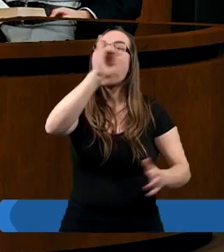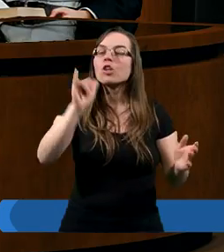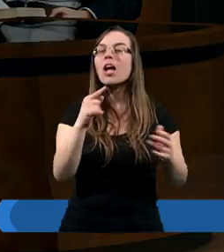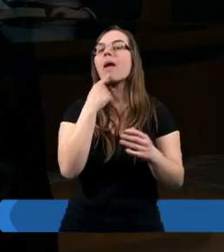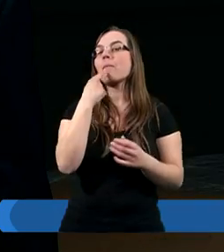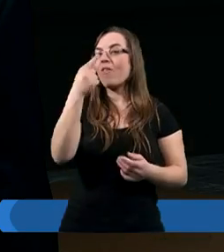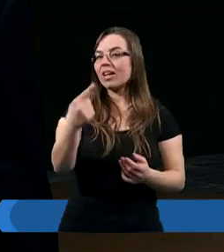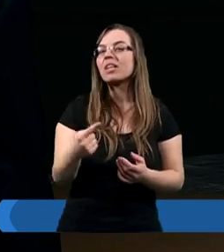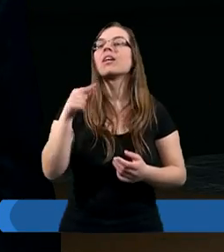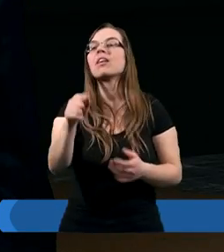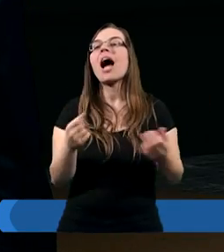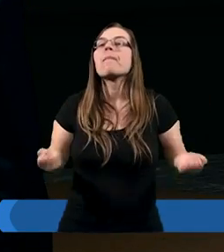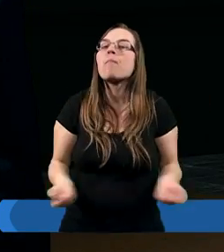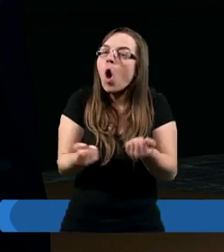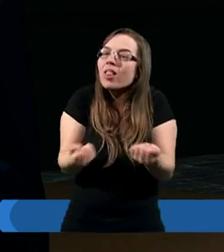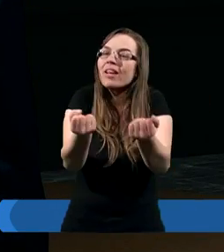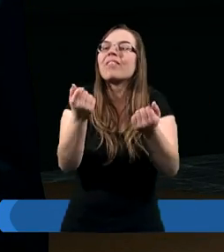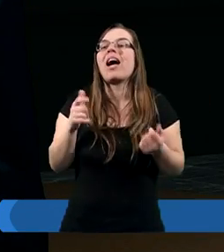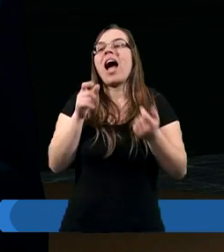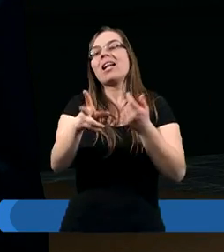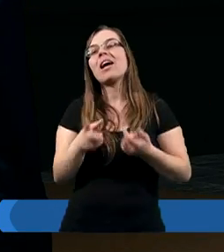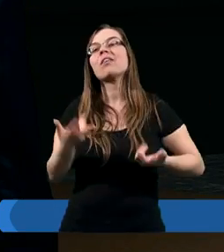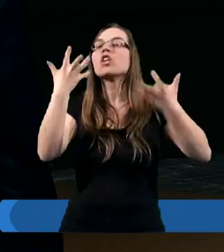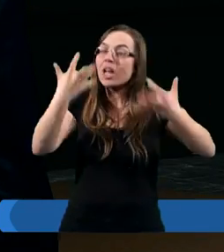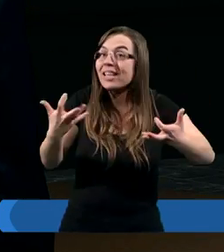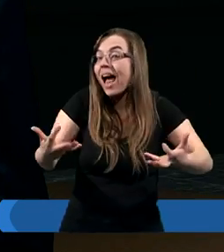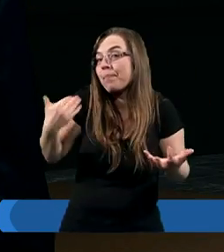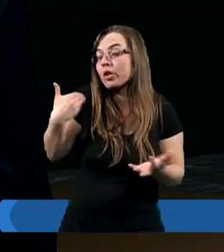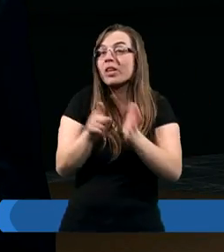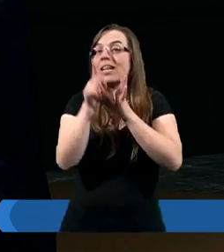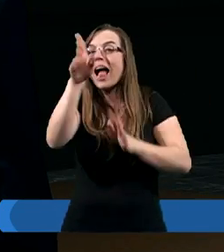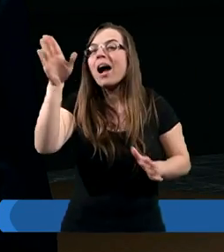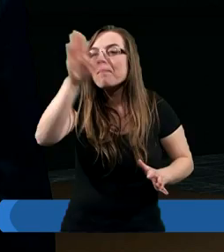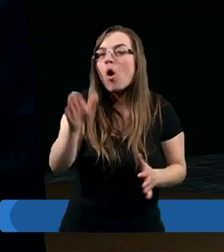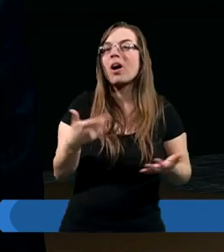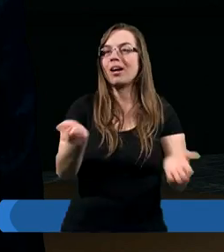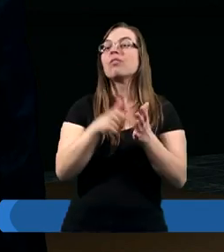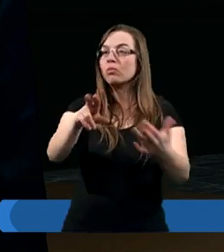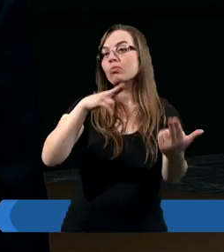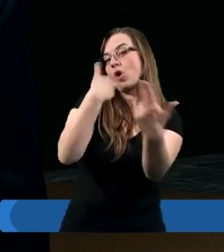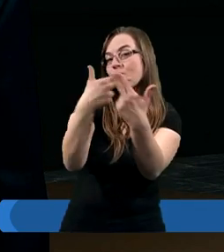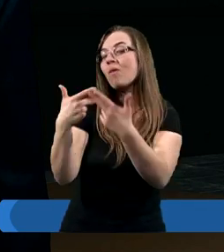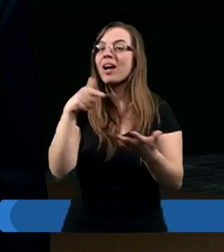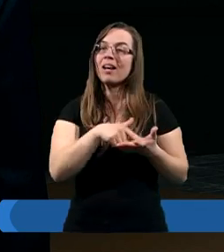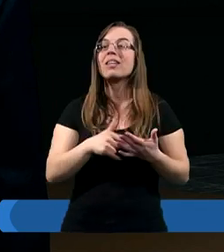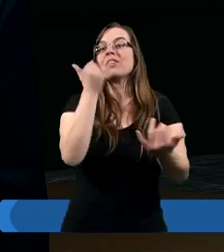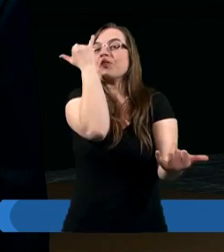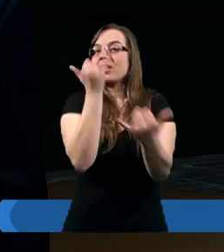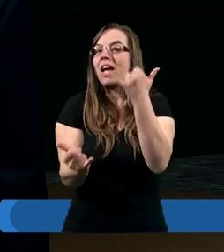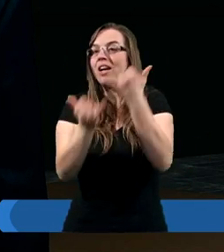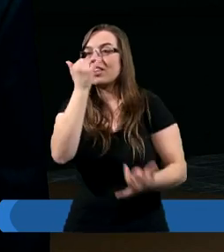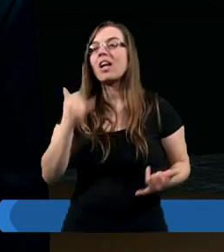powiedział. Jakie motywacje tak naprawdę nami kierują, że chcemy żyć dla Boga? I ten werset odpowiada na to.